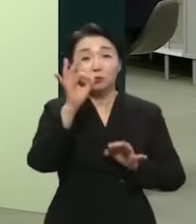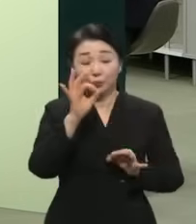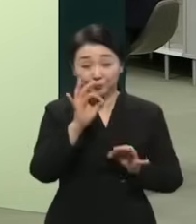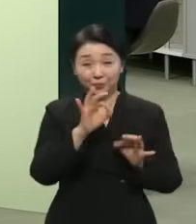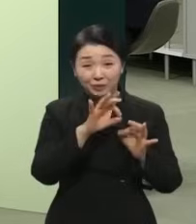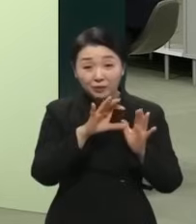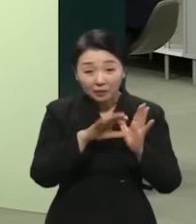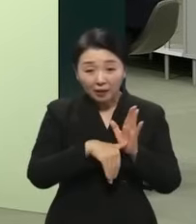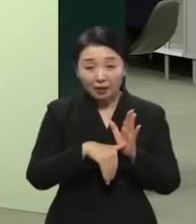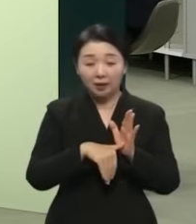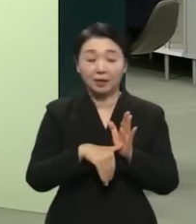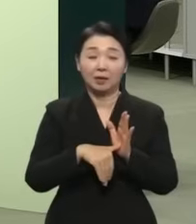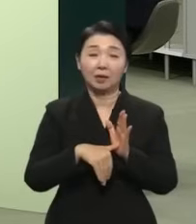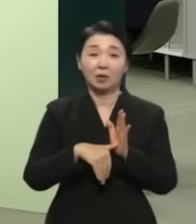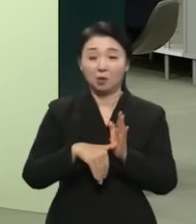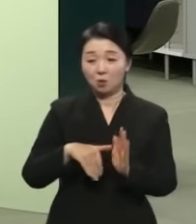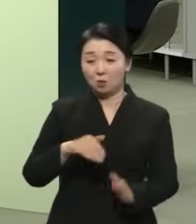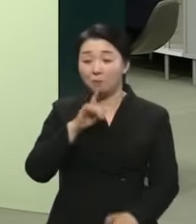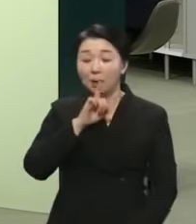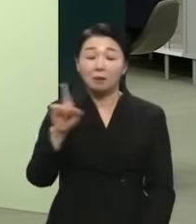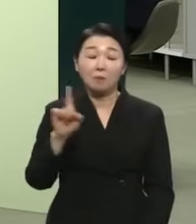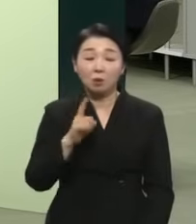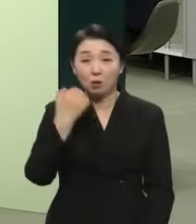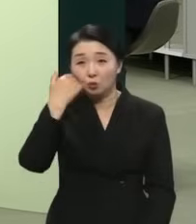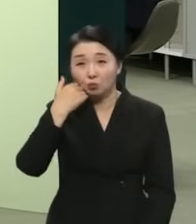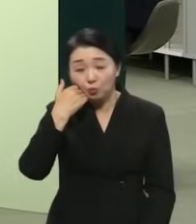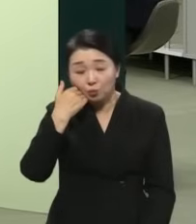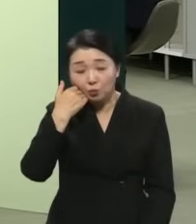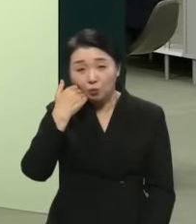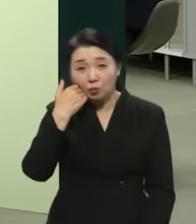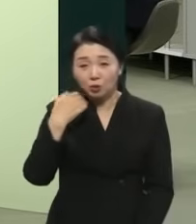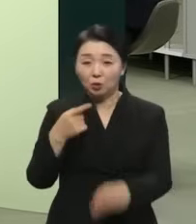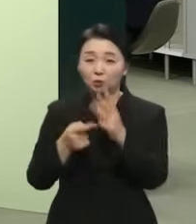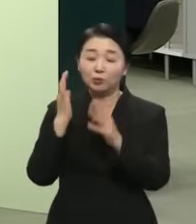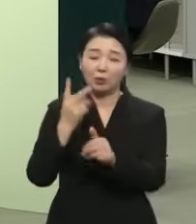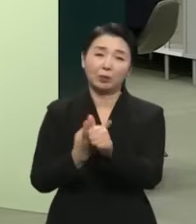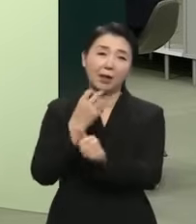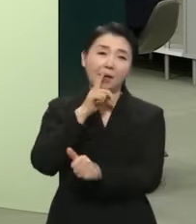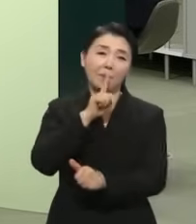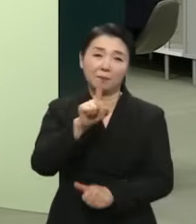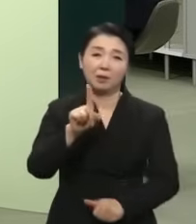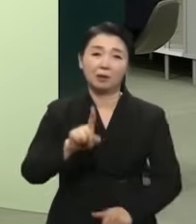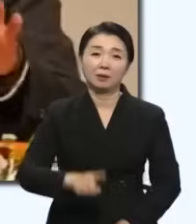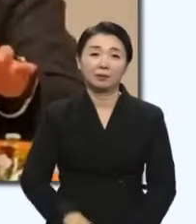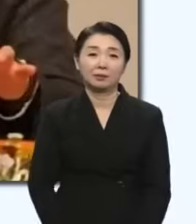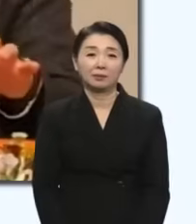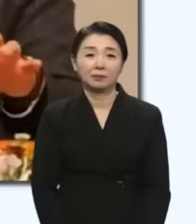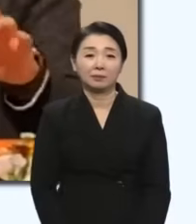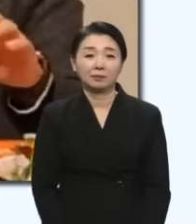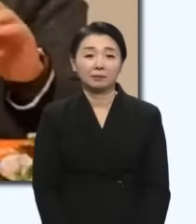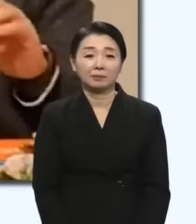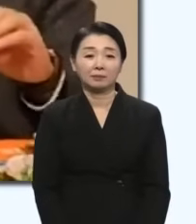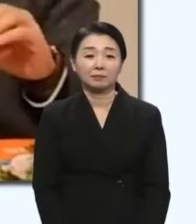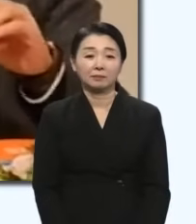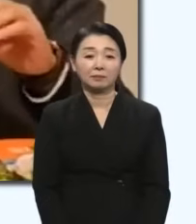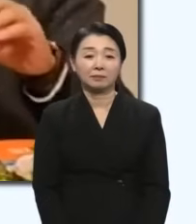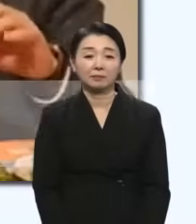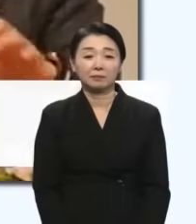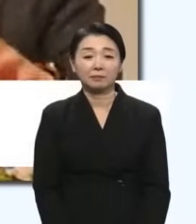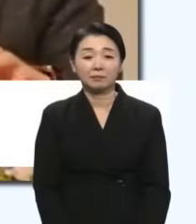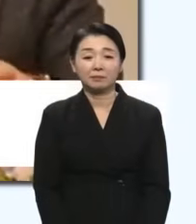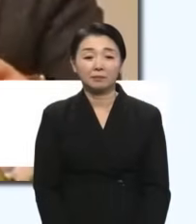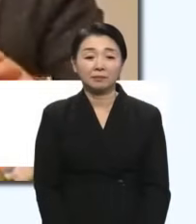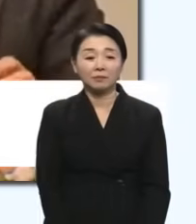대통령을 좀 탄핵하자 이런 주장도 나왔습니다 그 장면도 좀 보고 이어가겠습니다 그동안